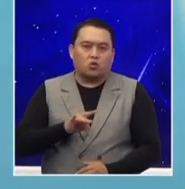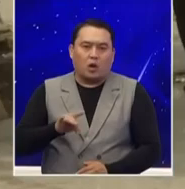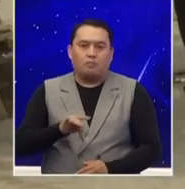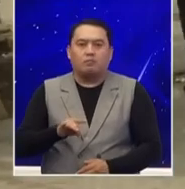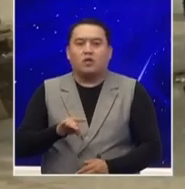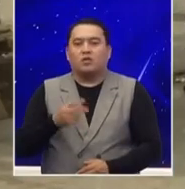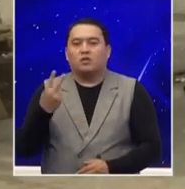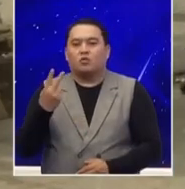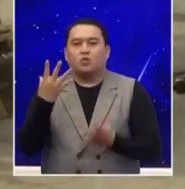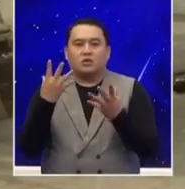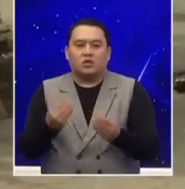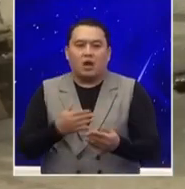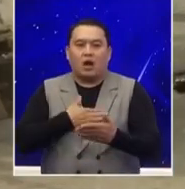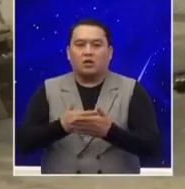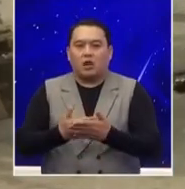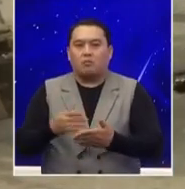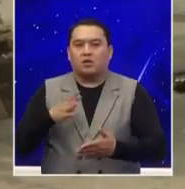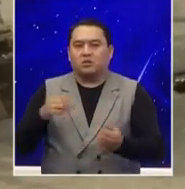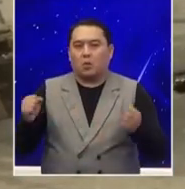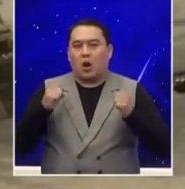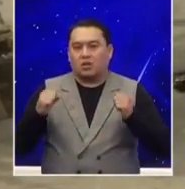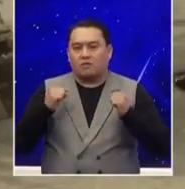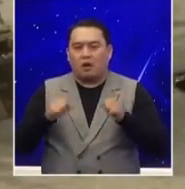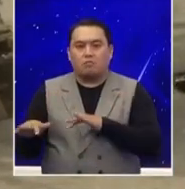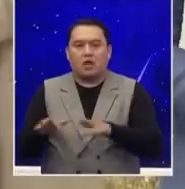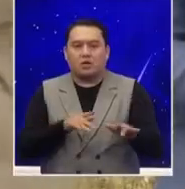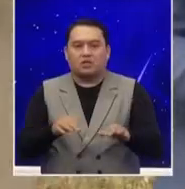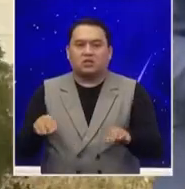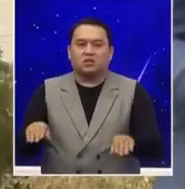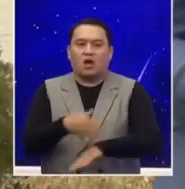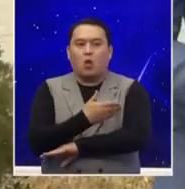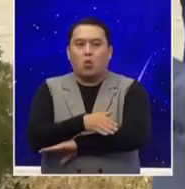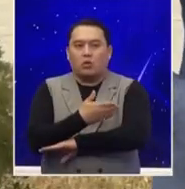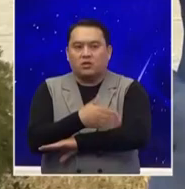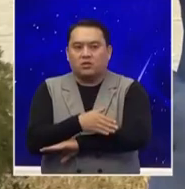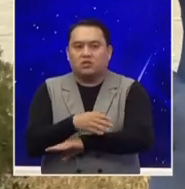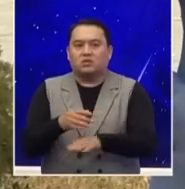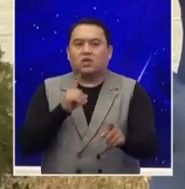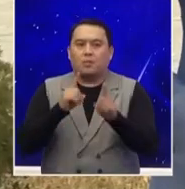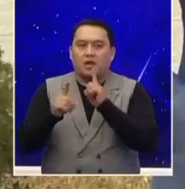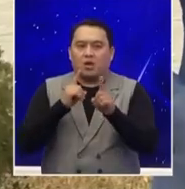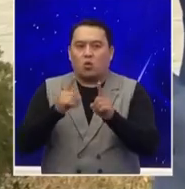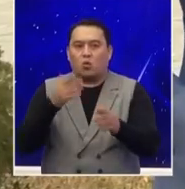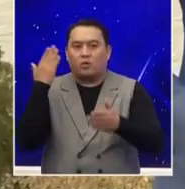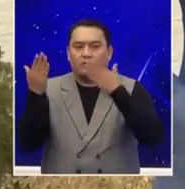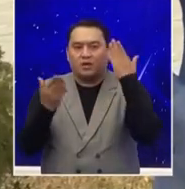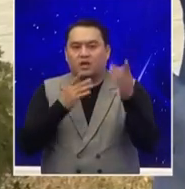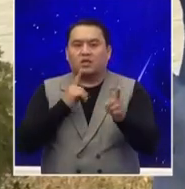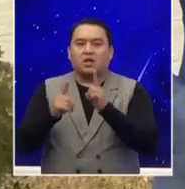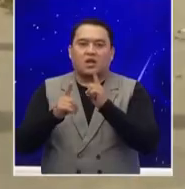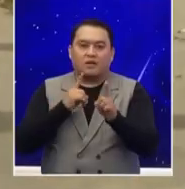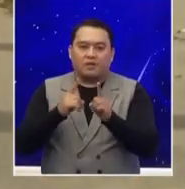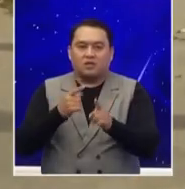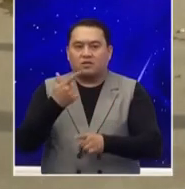протяжении двух дней волонтеров ожидали и спортивные мероприятия на свежем воздухе семинары и увлекательные тренинги